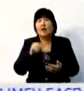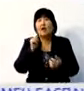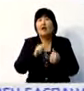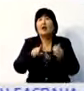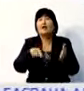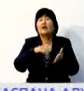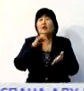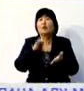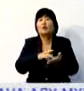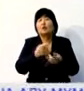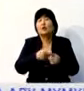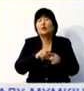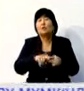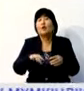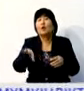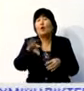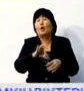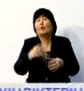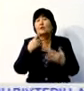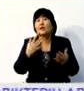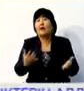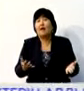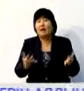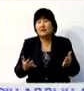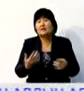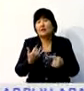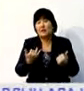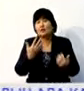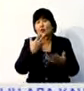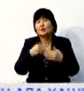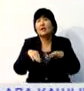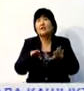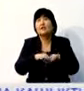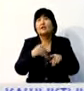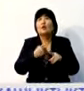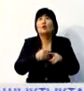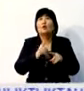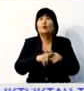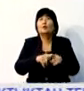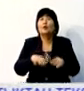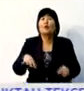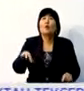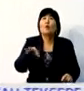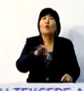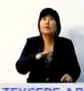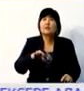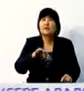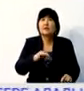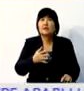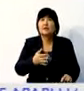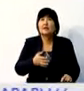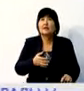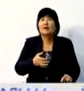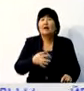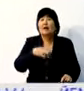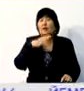қаланың орталығы ол облыстың айнасы. Қазір өз деңгейінде осы облыстарда